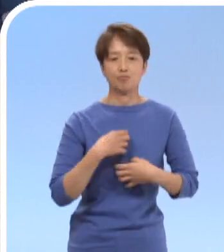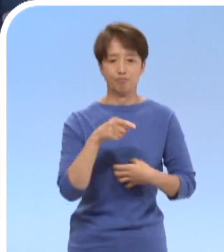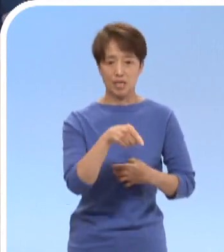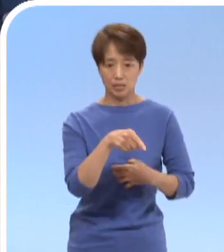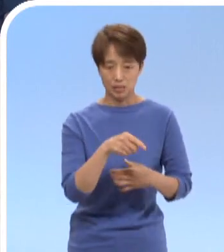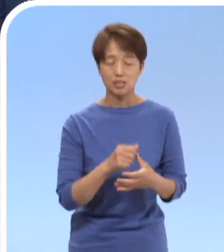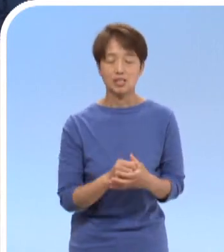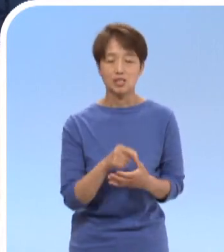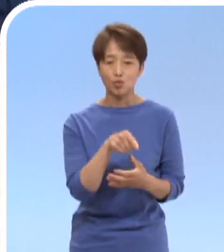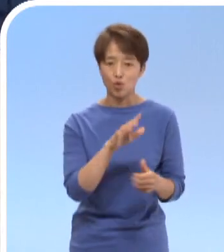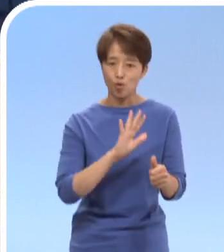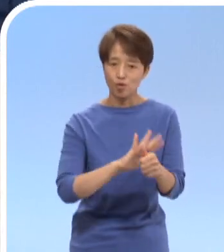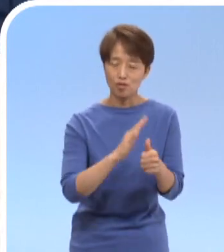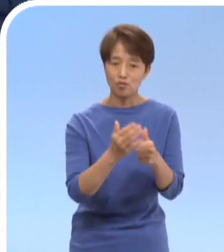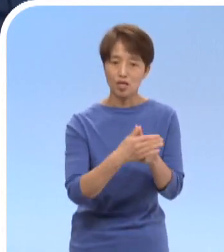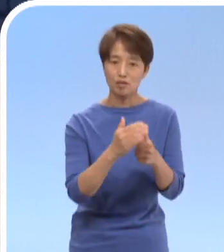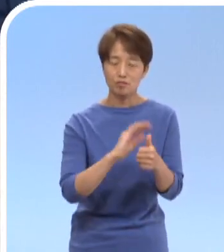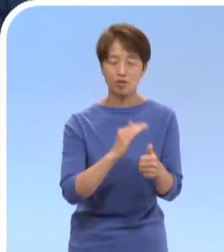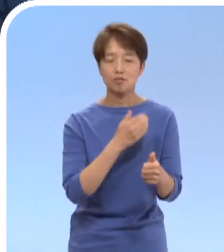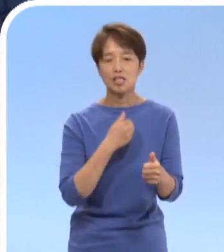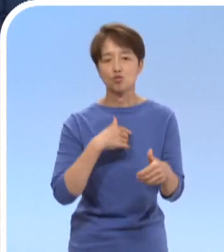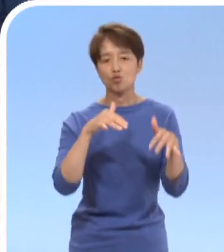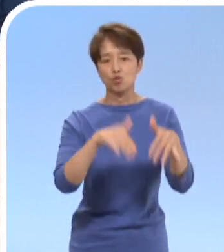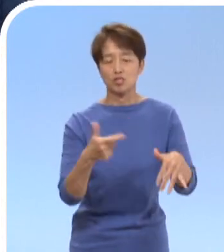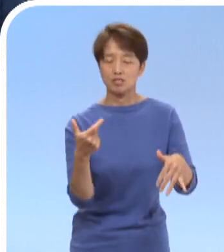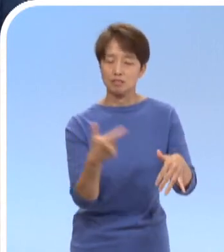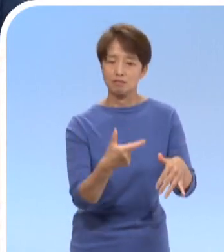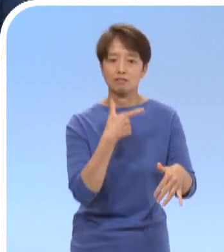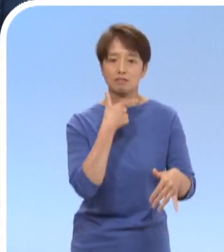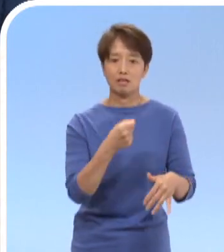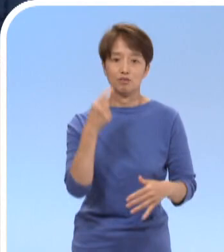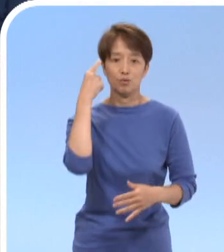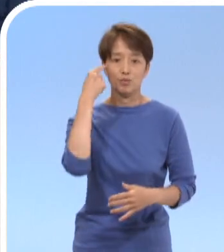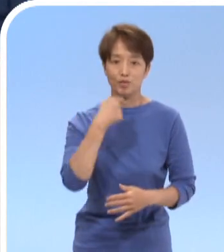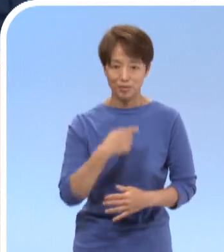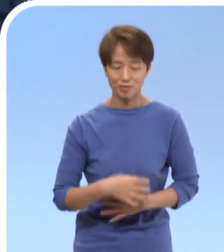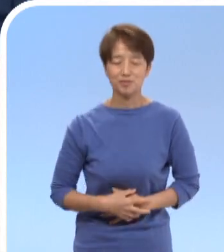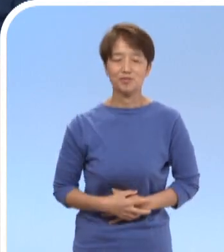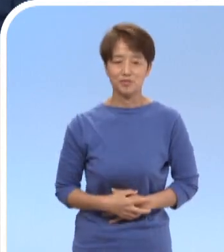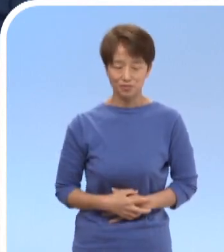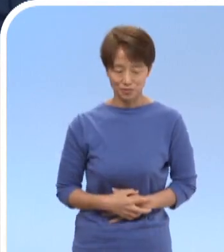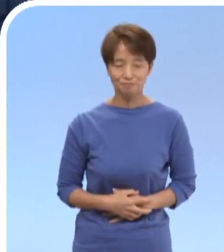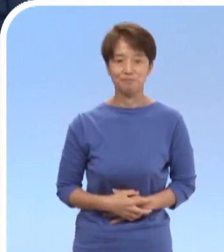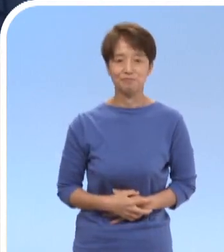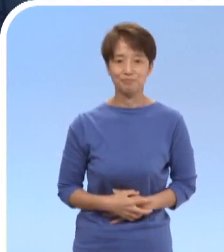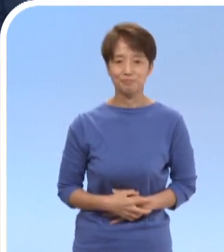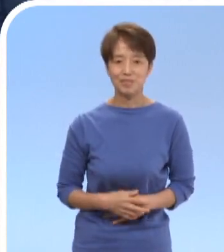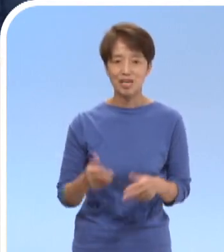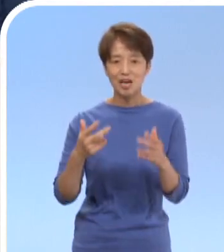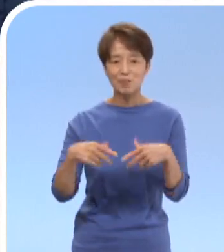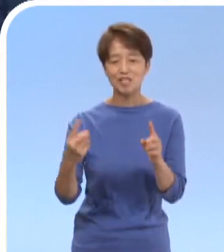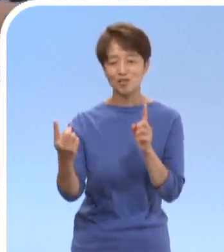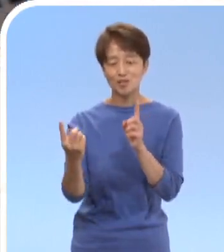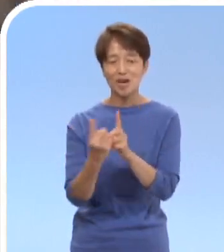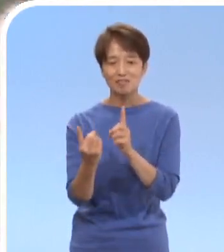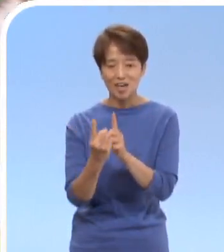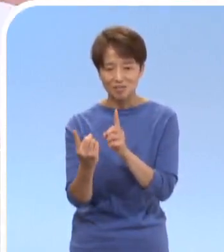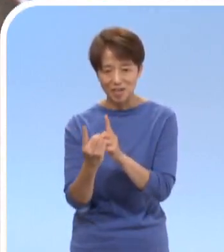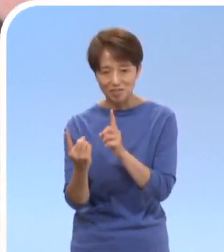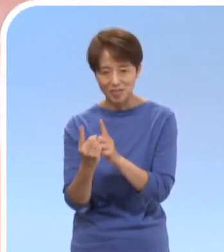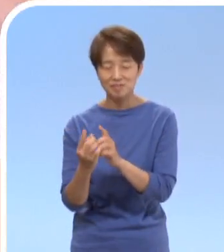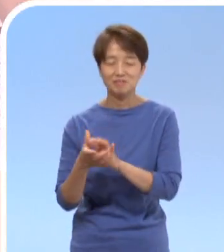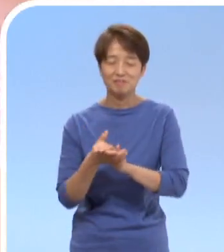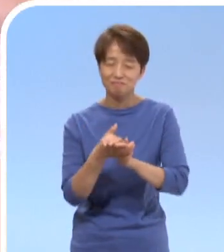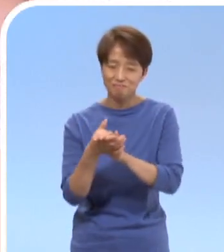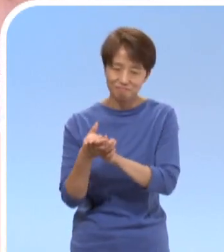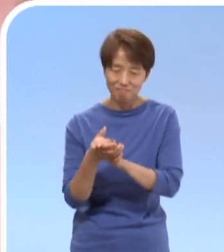思いますので、それを助け合えるような組織をきちっとしたいというふうに思ってます。 でも毎週ね、皆さんで会